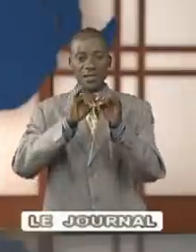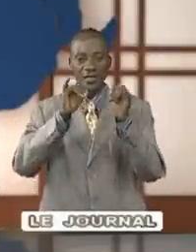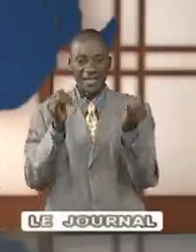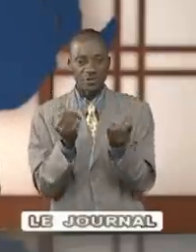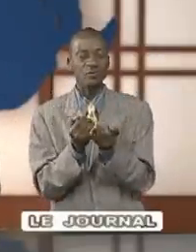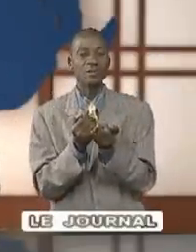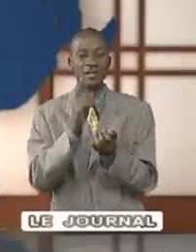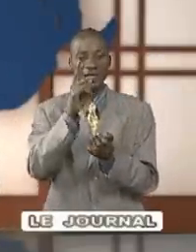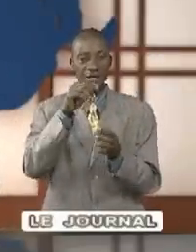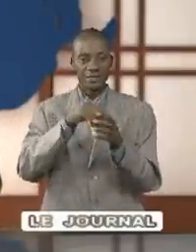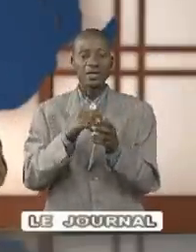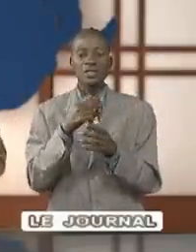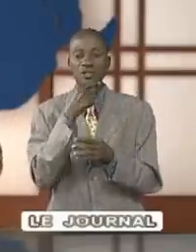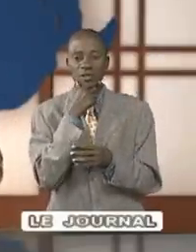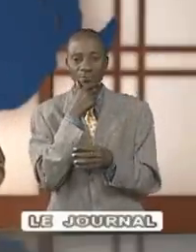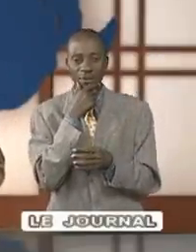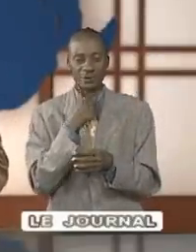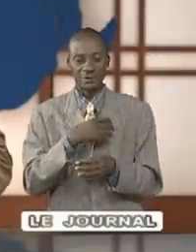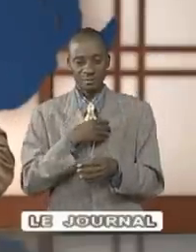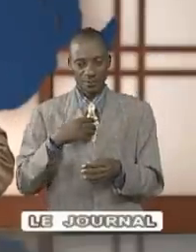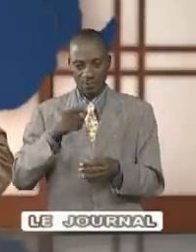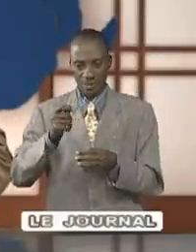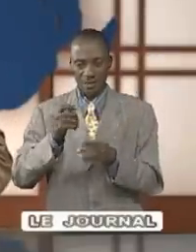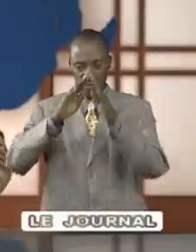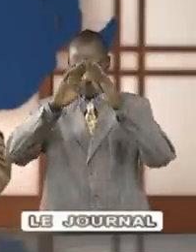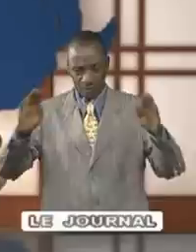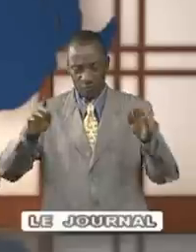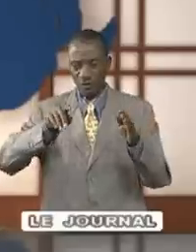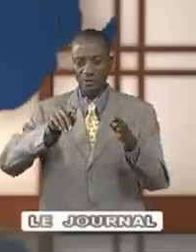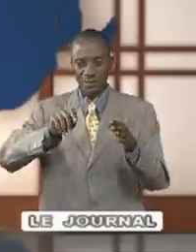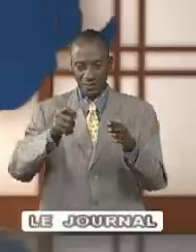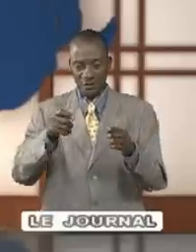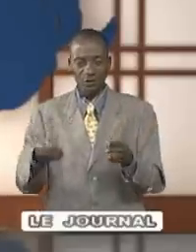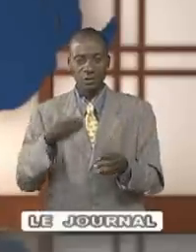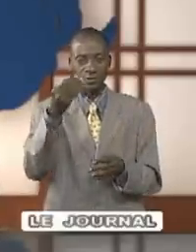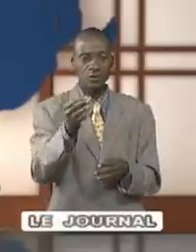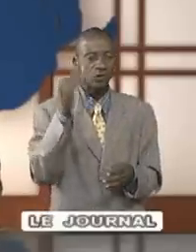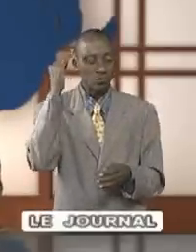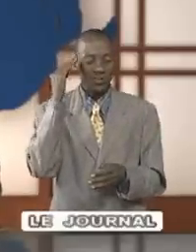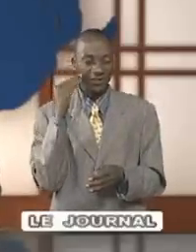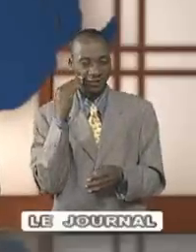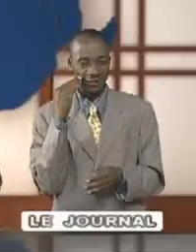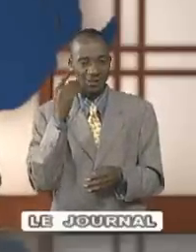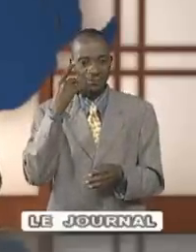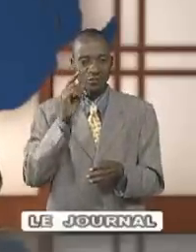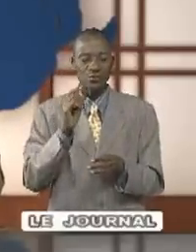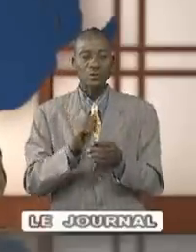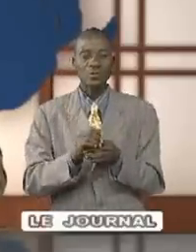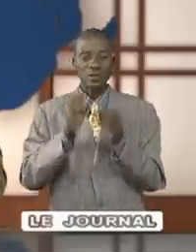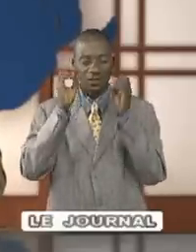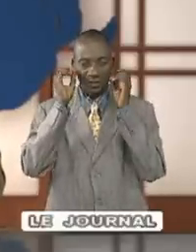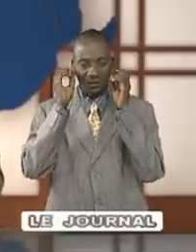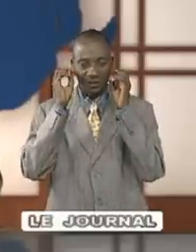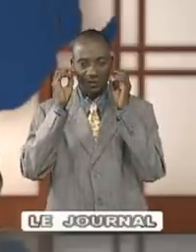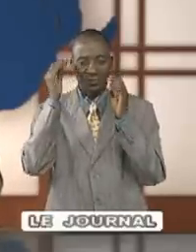Madame Olive Lembe a remis les clés de ce bâtiment au ministre de l'EPSP avant d'effectuer une visite guidée dans les installations. Angèle